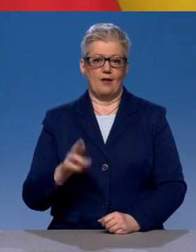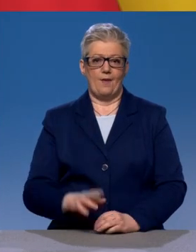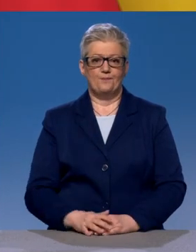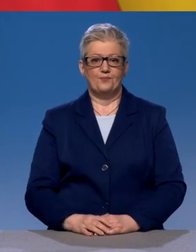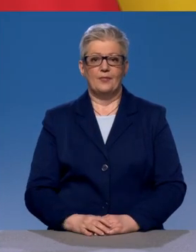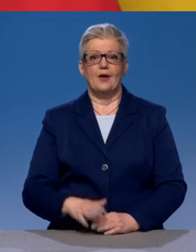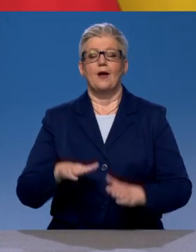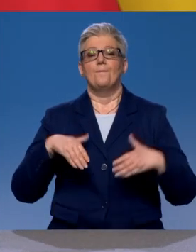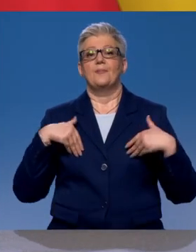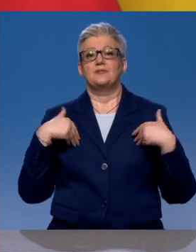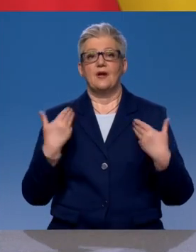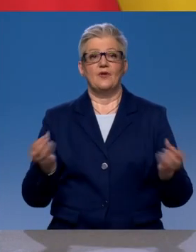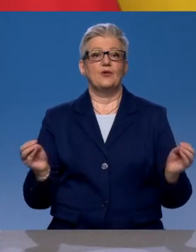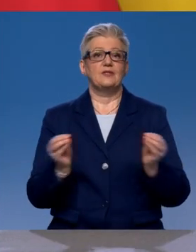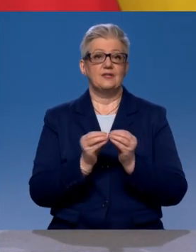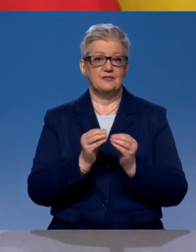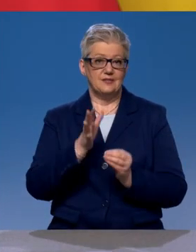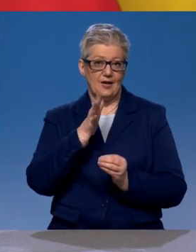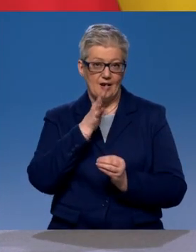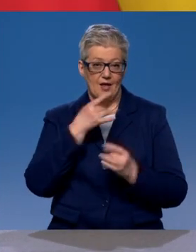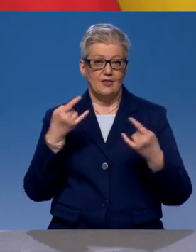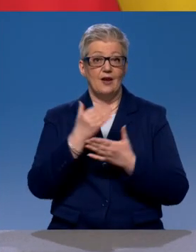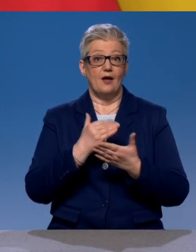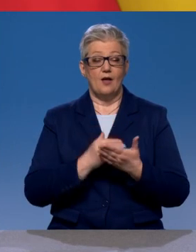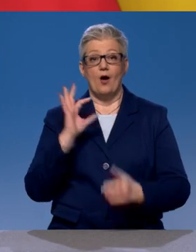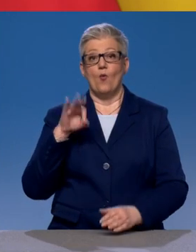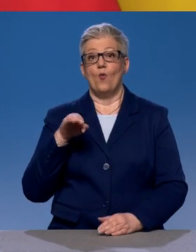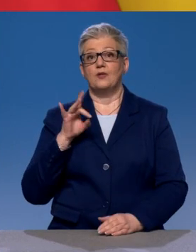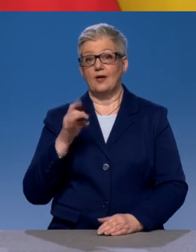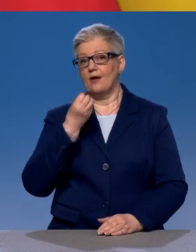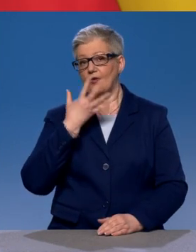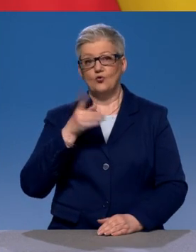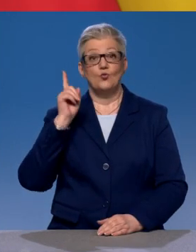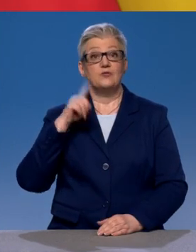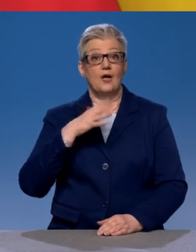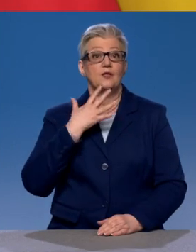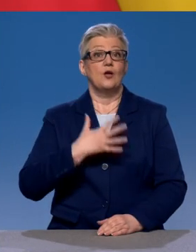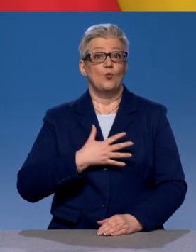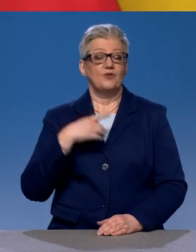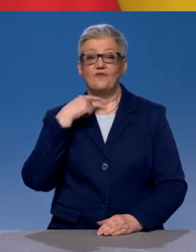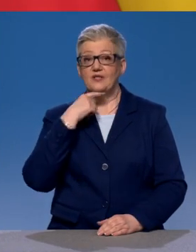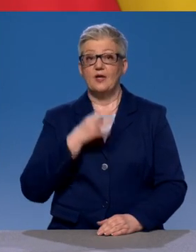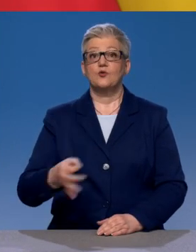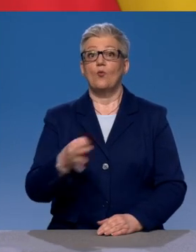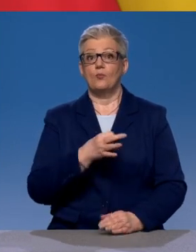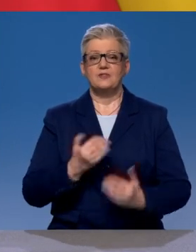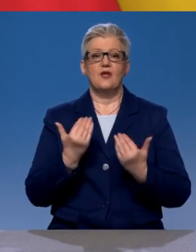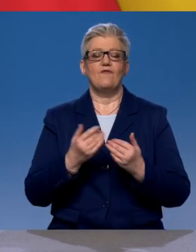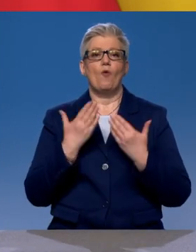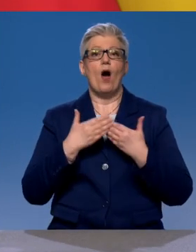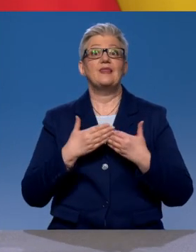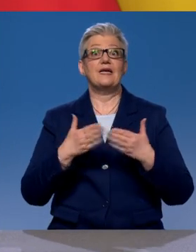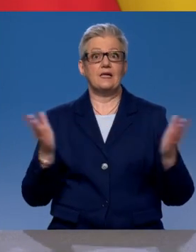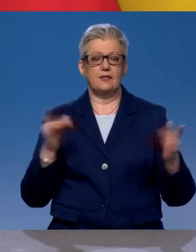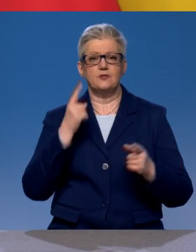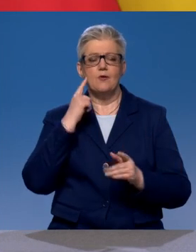с десятилетием телеканала. ОТР очень хорошо знают и любят в Рязанской области. И прежде всего за его открытость и узнаваемый стиль.